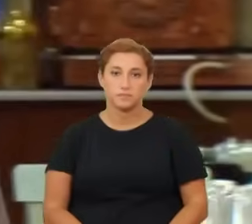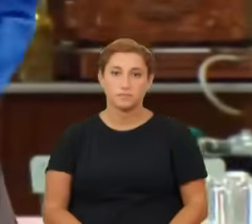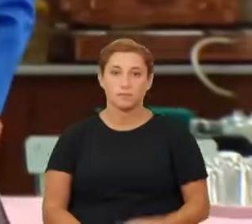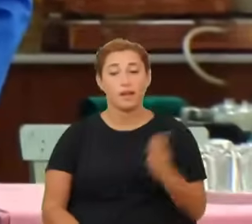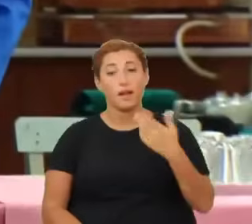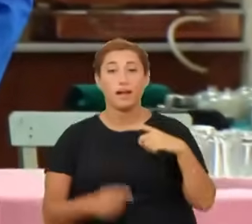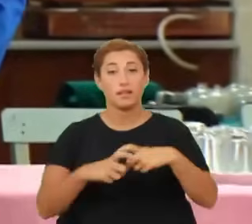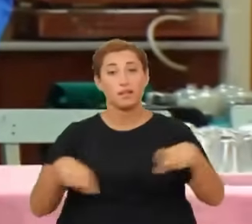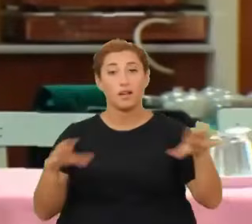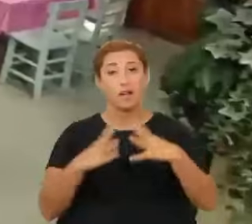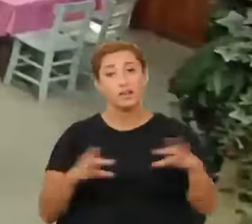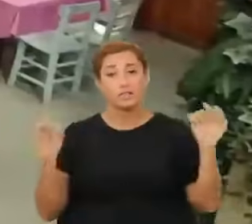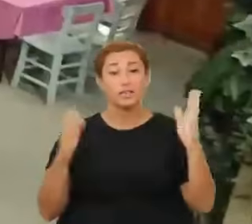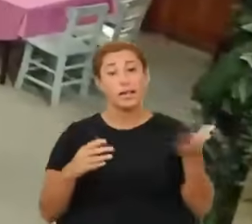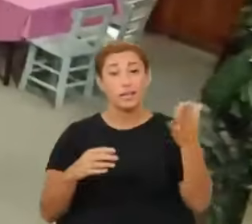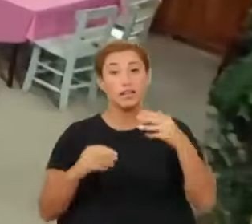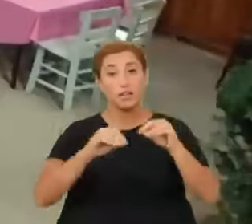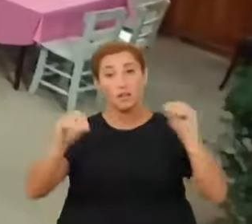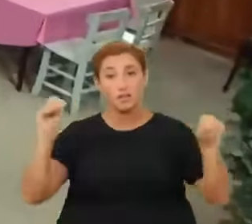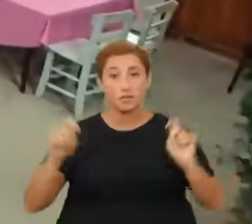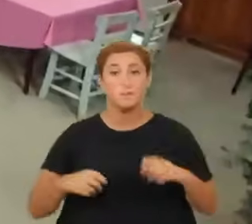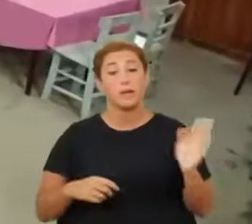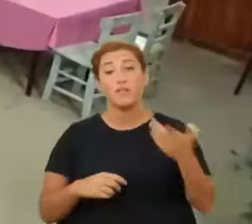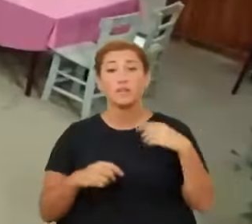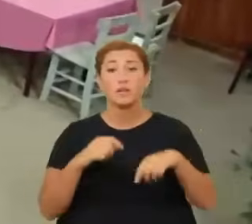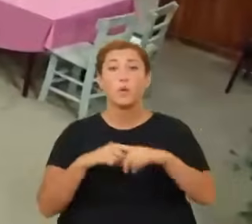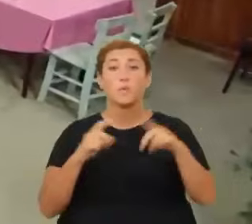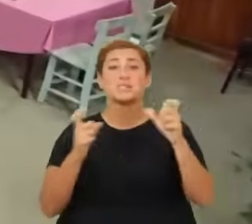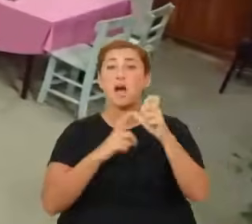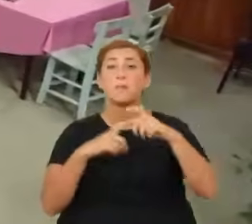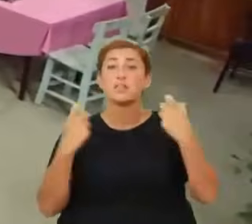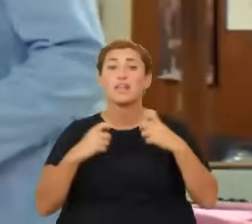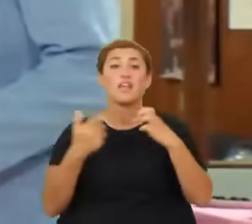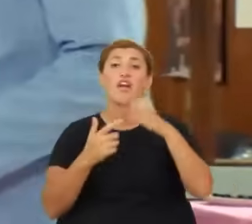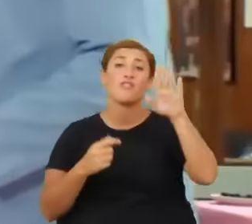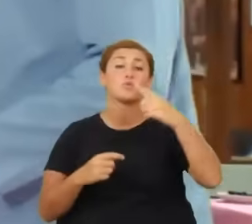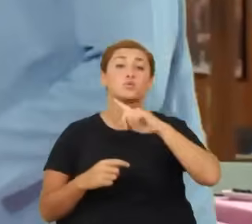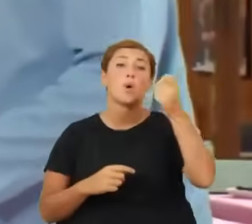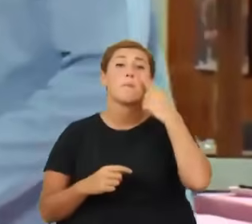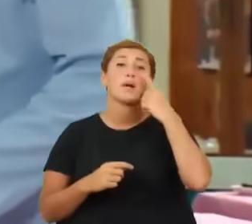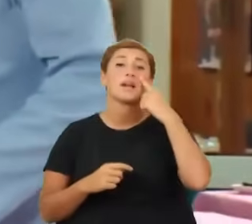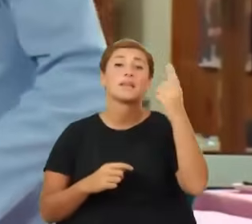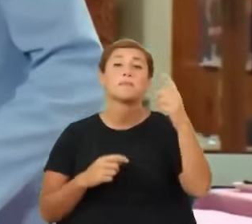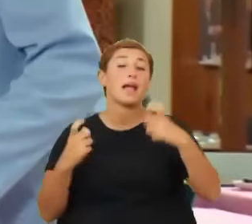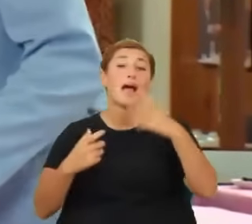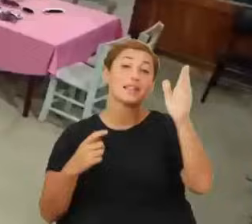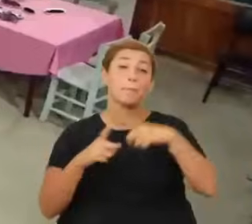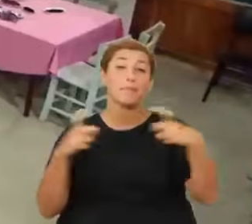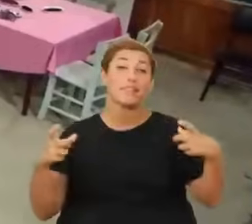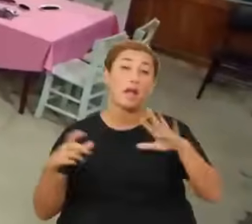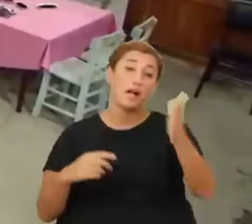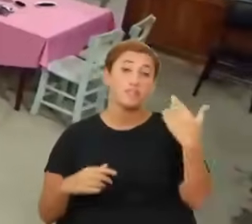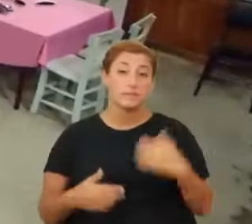Refik, al bakayım, dağıt oğlum. Dağıt şuraya, dağıt bunları. İşinleri. Hadi nerede kaldı bu Sami Kaya? Refik, sor bakayım oğlum. Pideler nerede kaldı? Hadi.